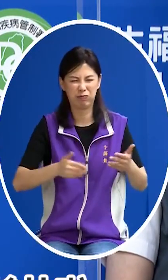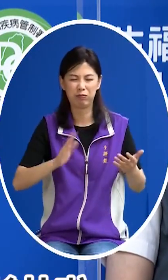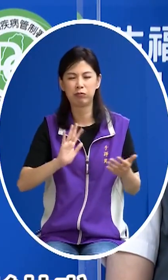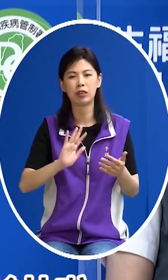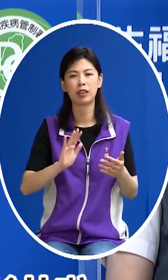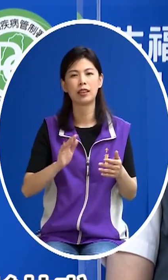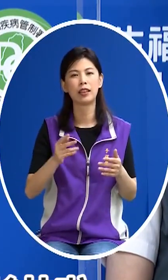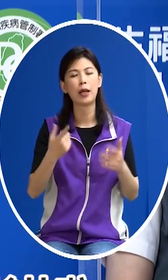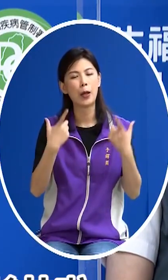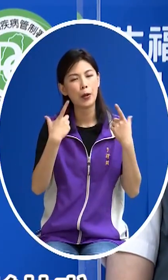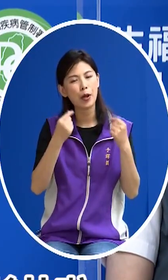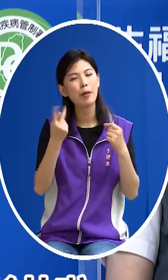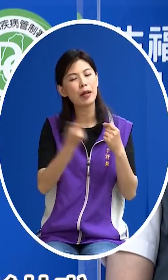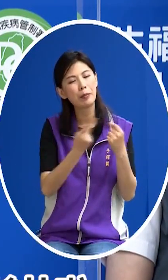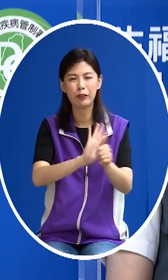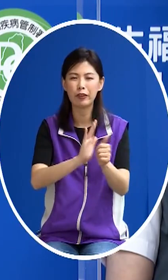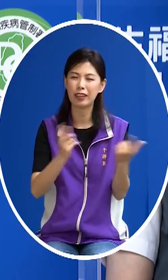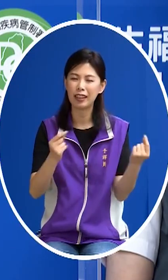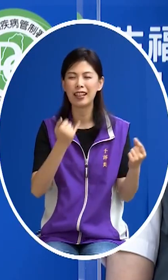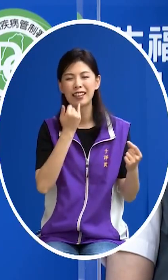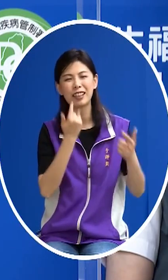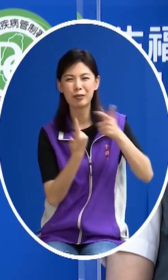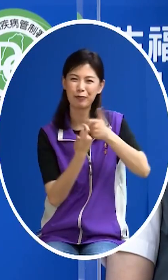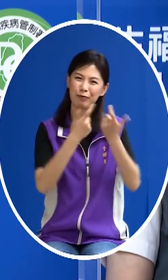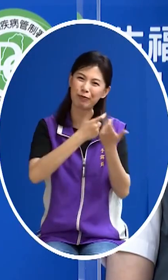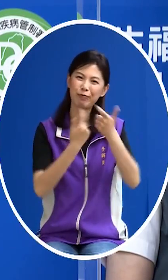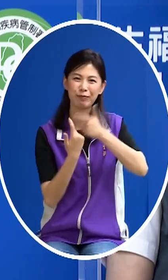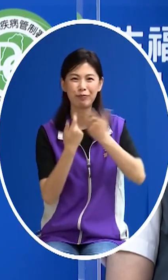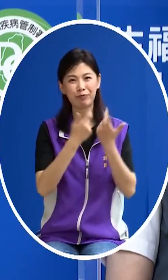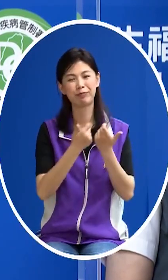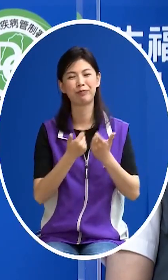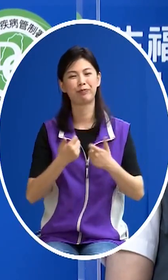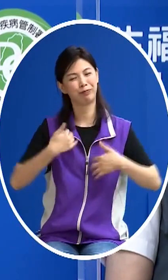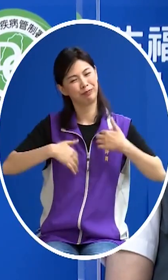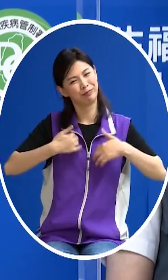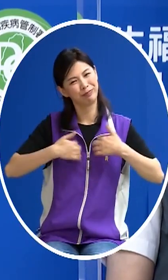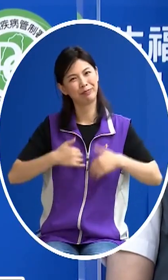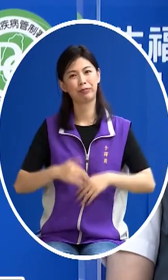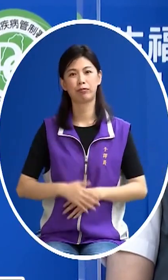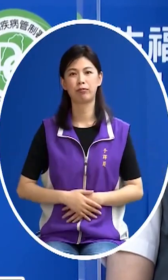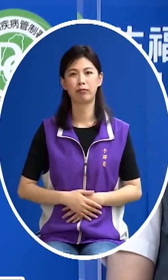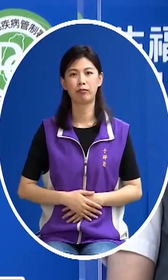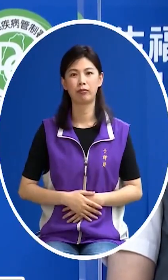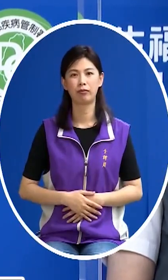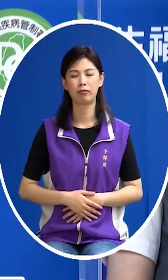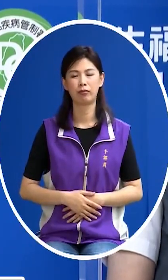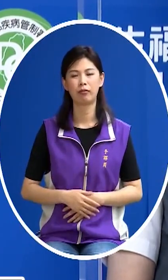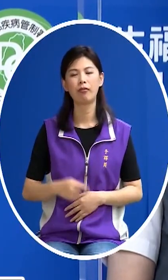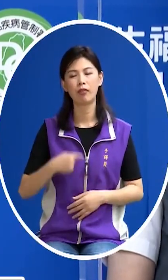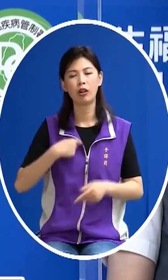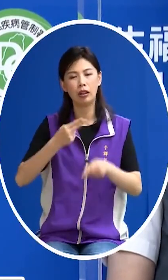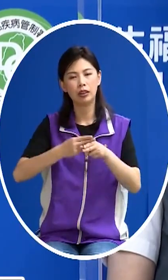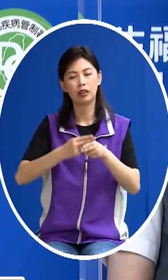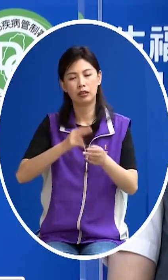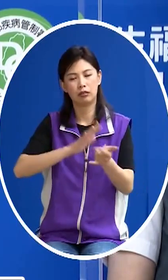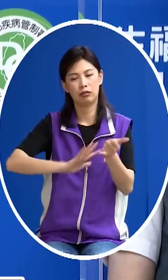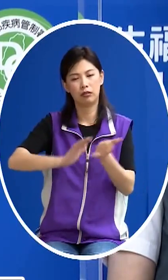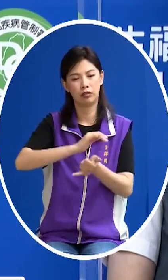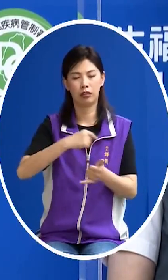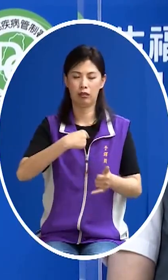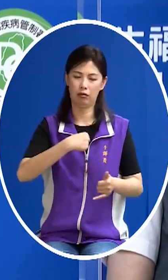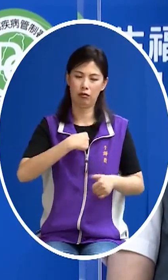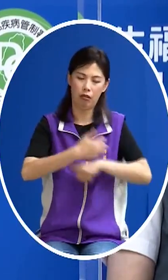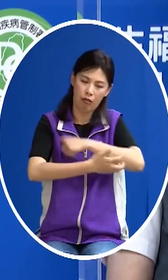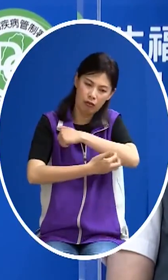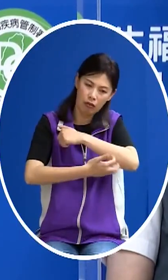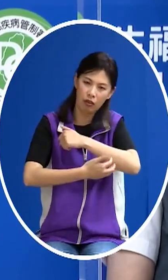都是合作的很愉快啊。第二个呢，是真的是在基层哈，我相信这个不管在我们在中心里面，